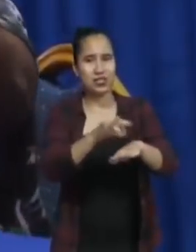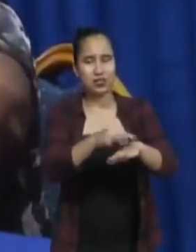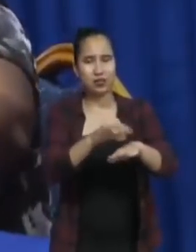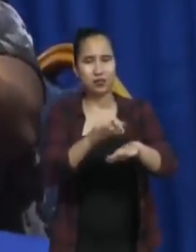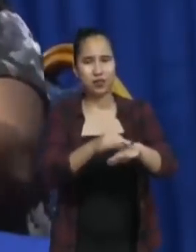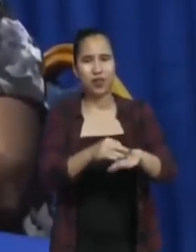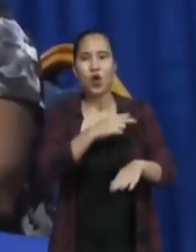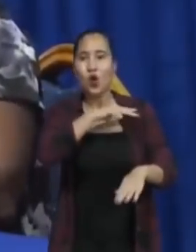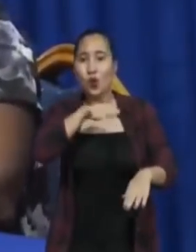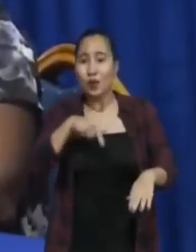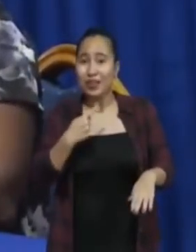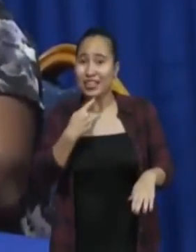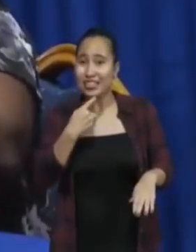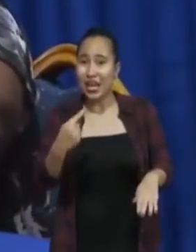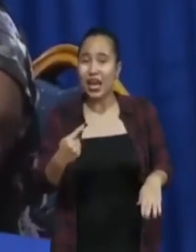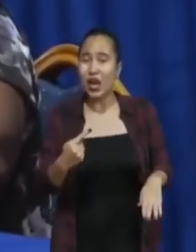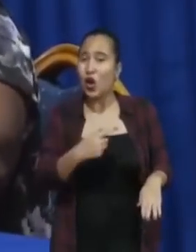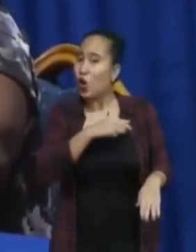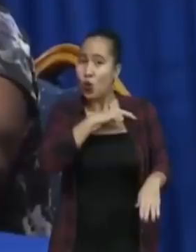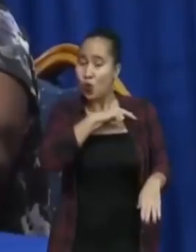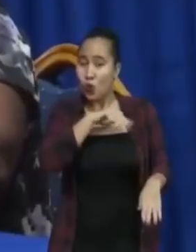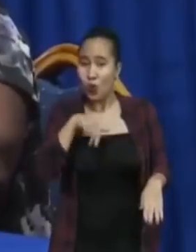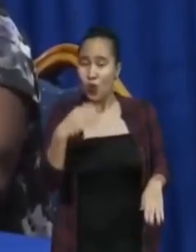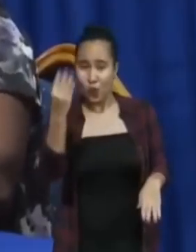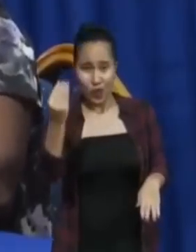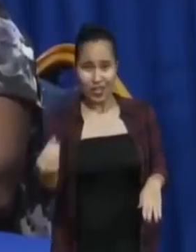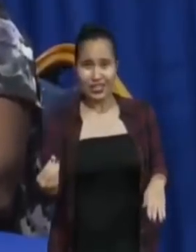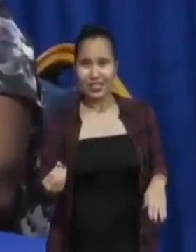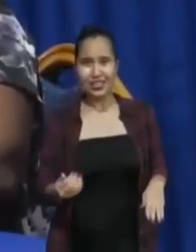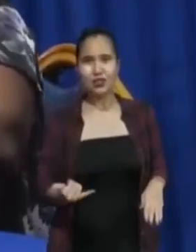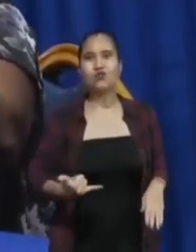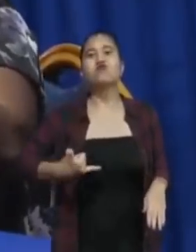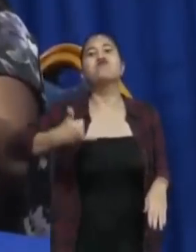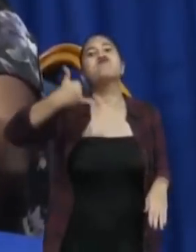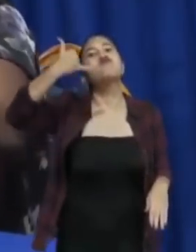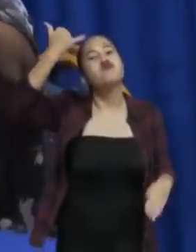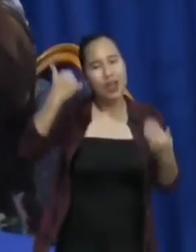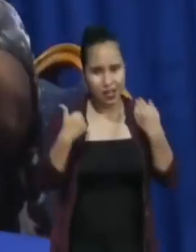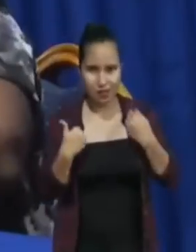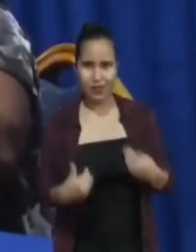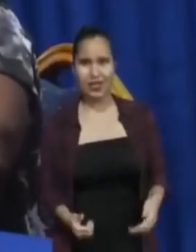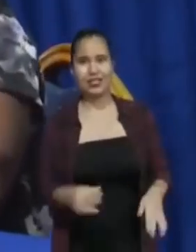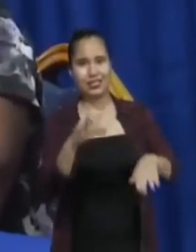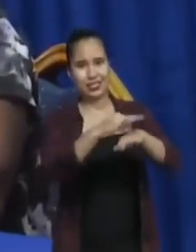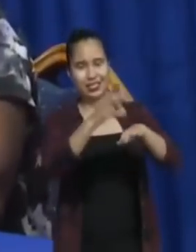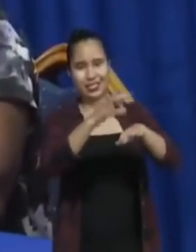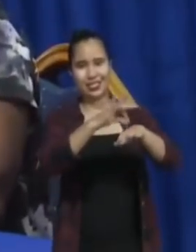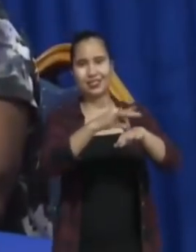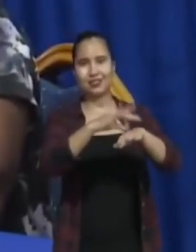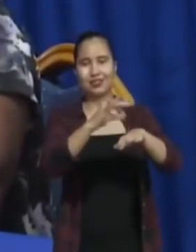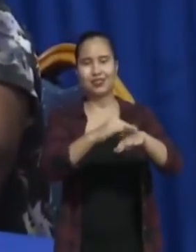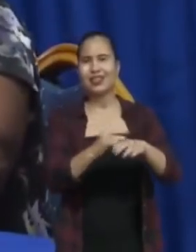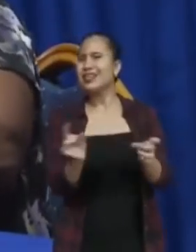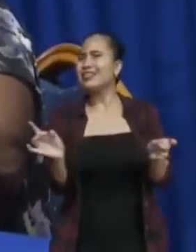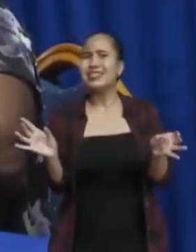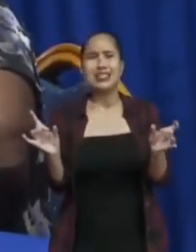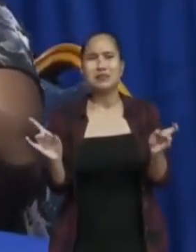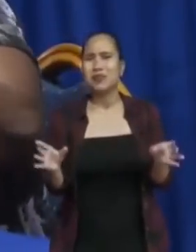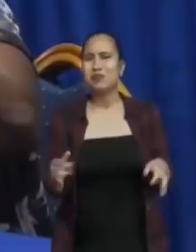dat mensen massaal ziek worden. En dat gaan we doen met die total lockdown. Niemand moet massaal ziek worden.